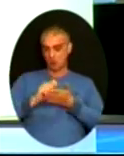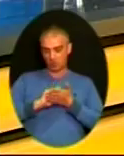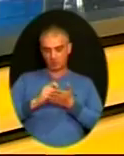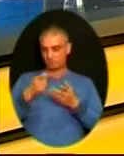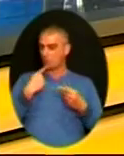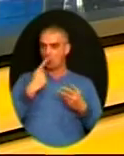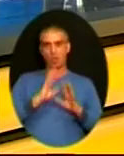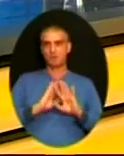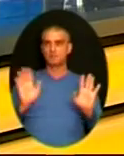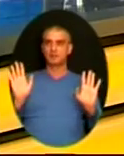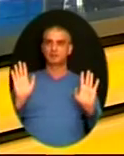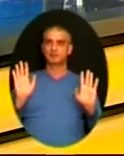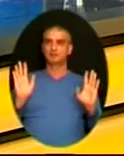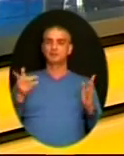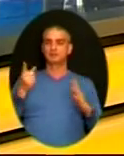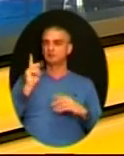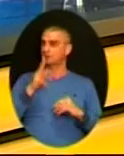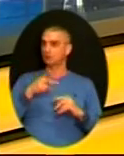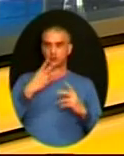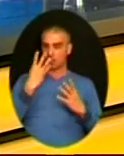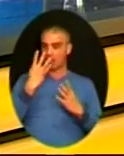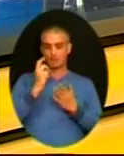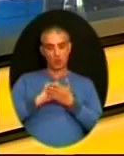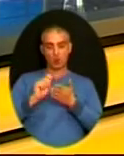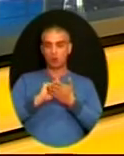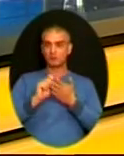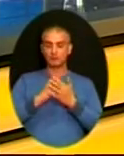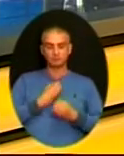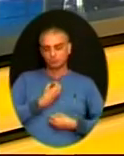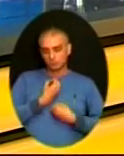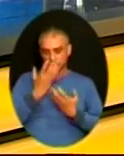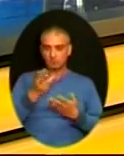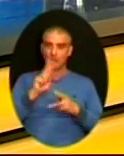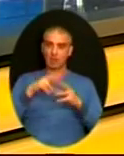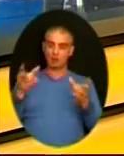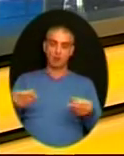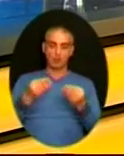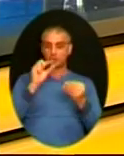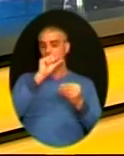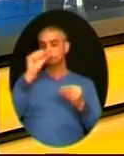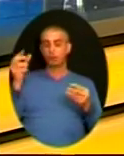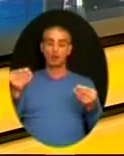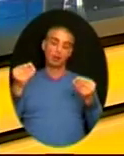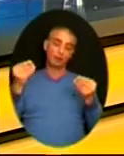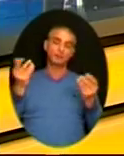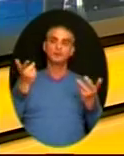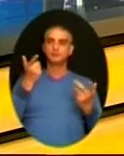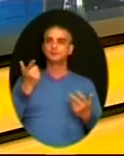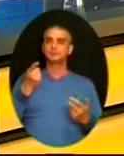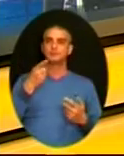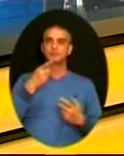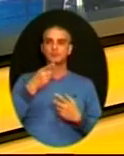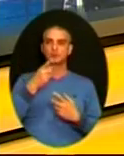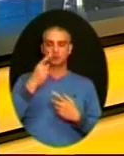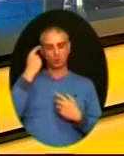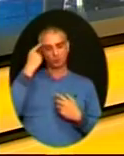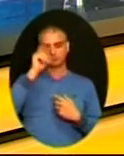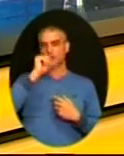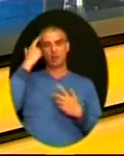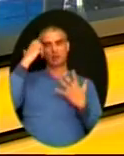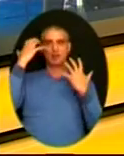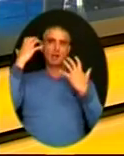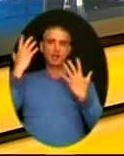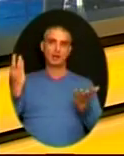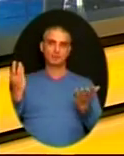והוא לא אומר את זה פשוט. יש, באמת, ארבעה כותבים, מוצאים את הנשמה, ואז הוא לוקח איזה שורה, בעניין הזה הוא דווקא כזה חושב שהוא הכי